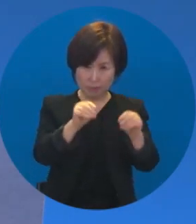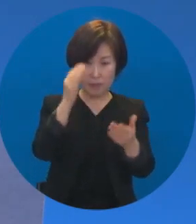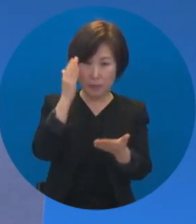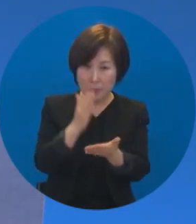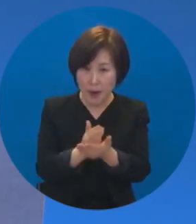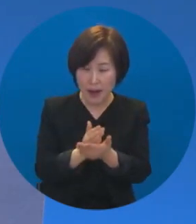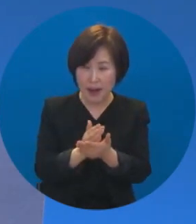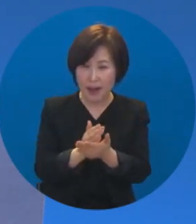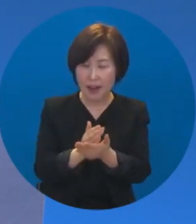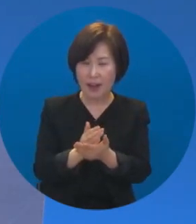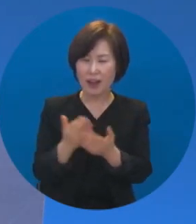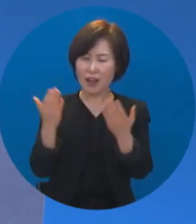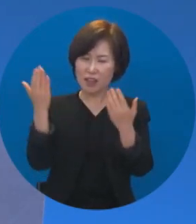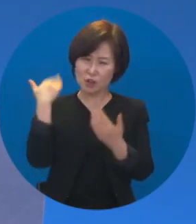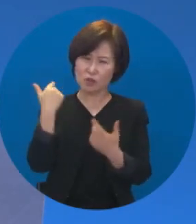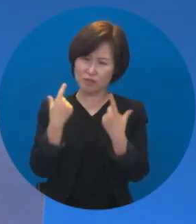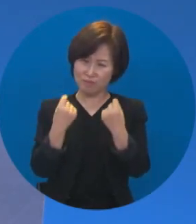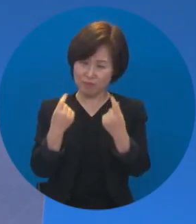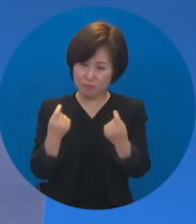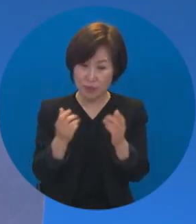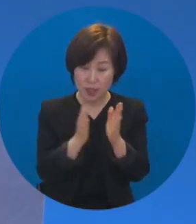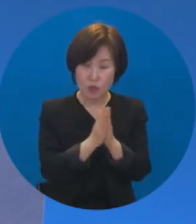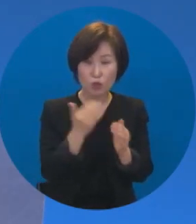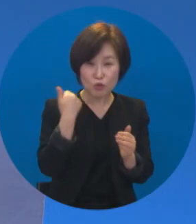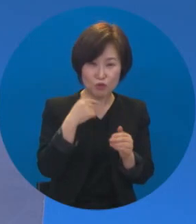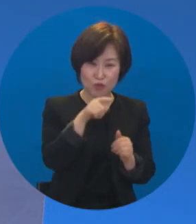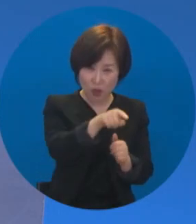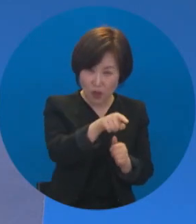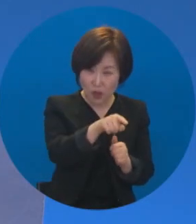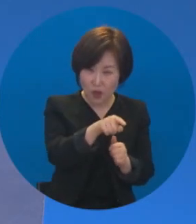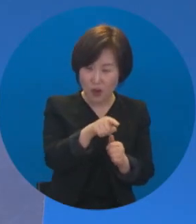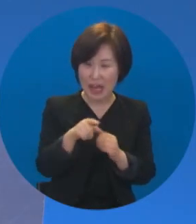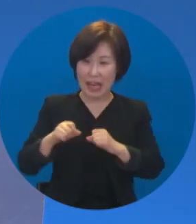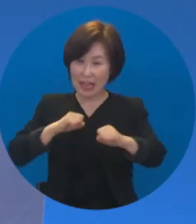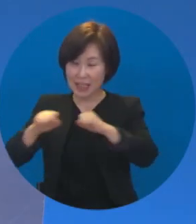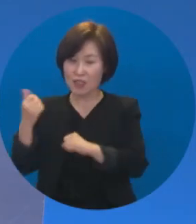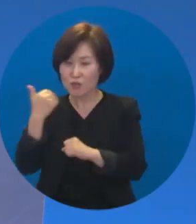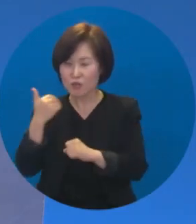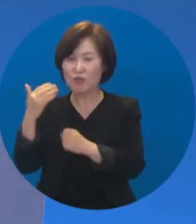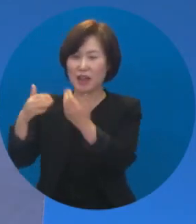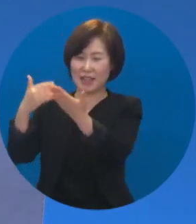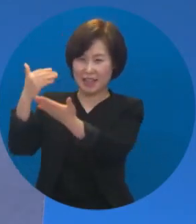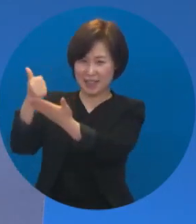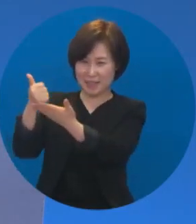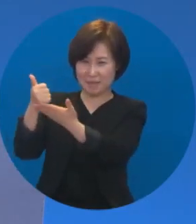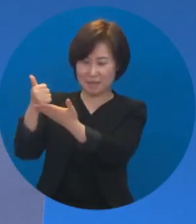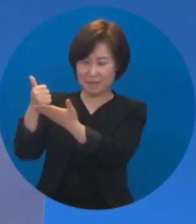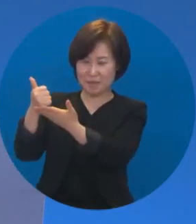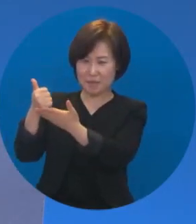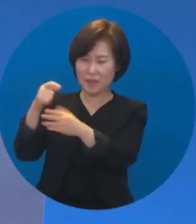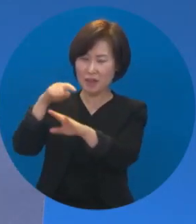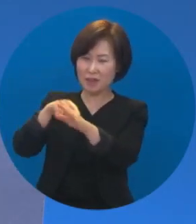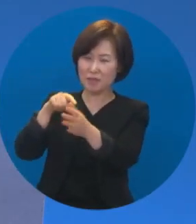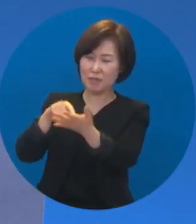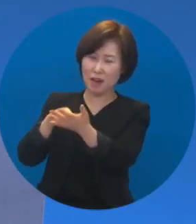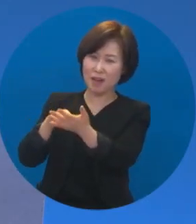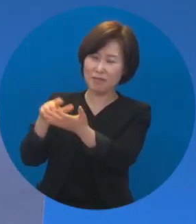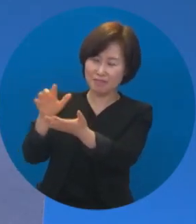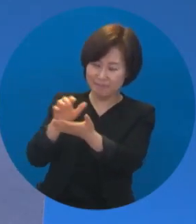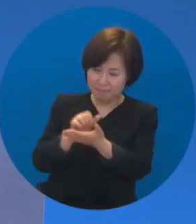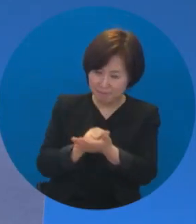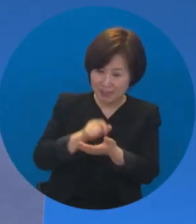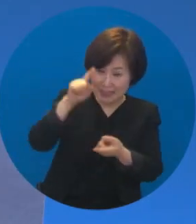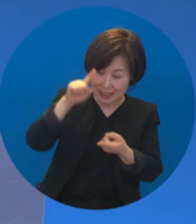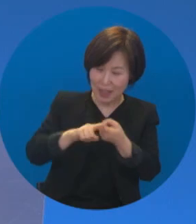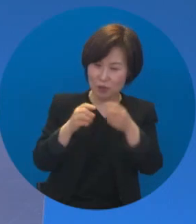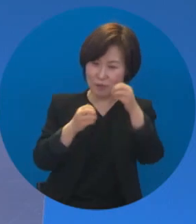항상 그랬듯이 기도하는 건 너지만 일하는 건 나야. 그 마음을 제가 받고 큐티 노트에 시를 쓰고 곡을